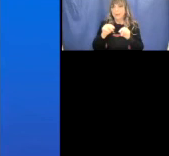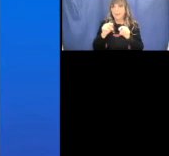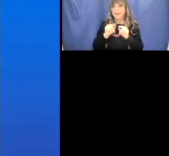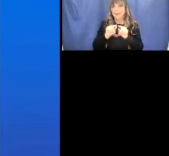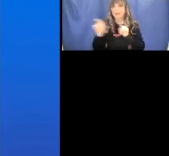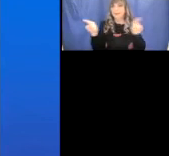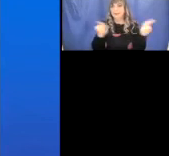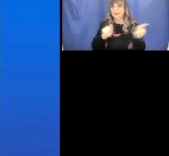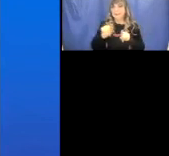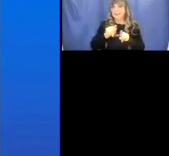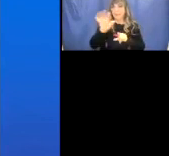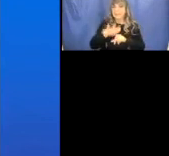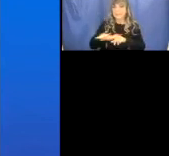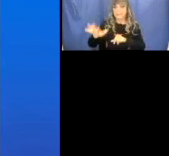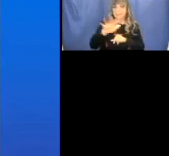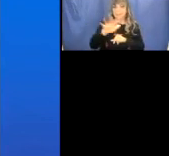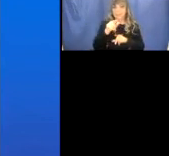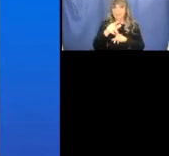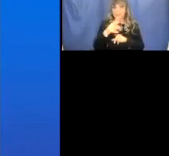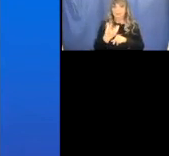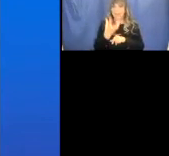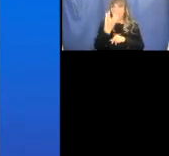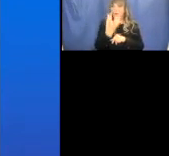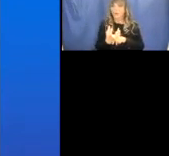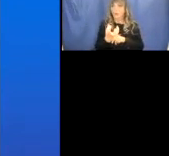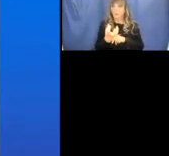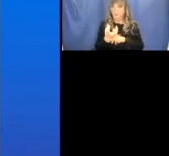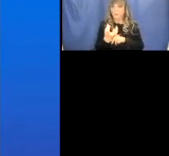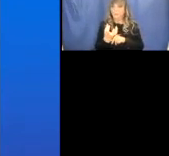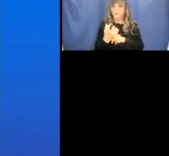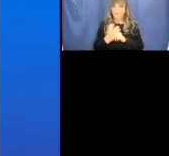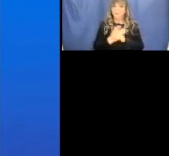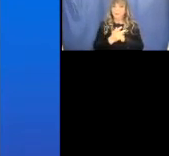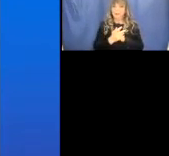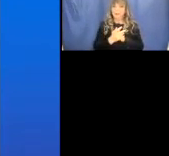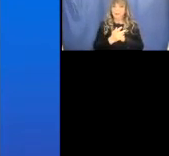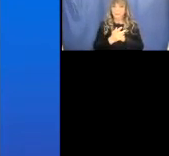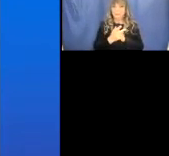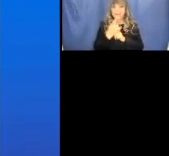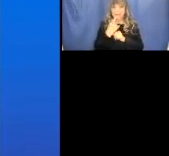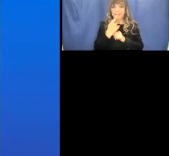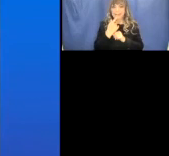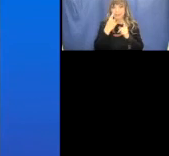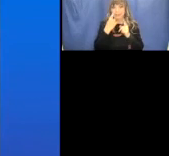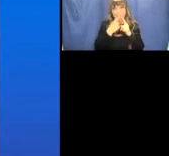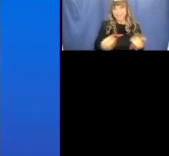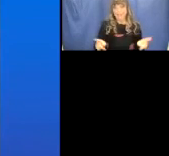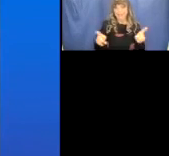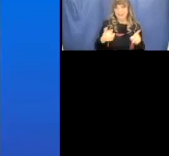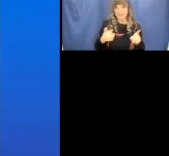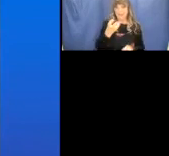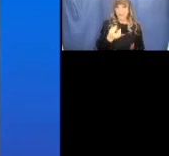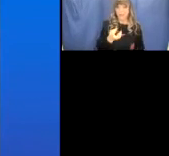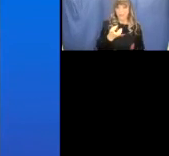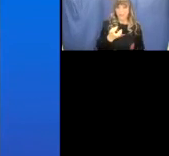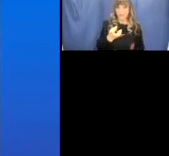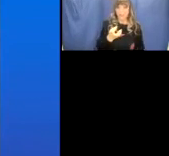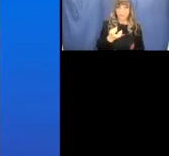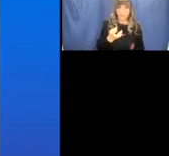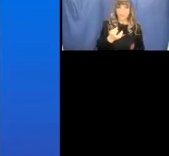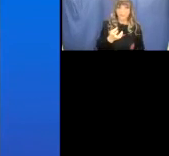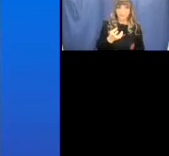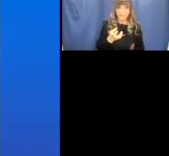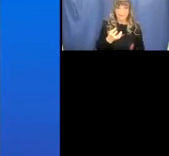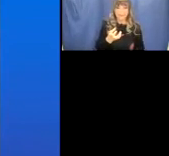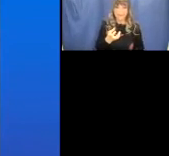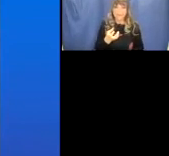qui ho messo un cubo per per sottolineare che è diverso dal cubo è come se fosse un cubo fra